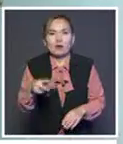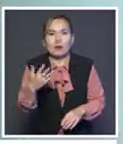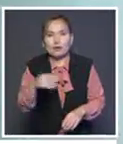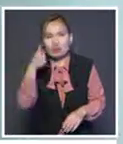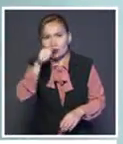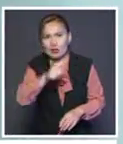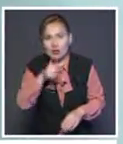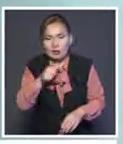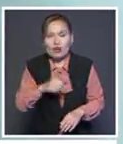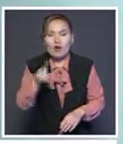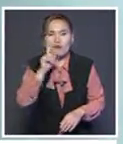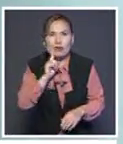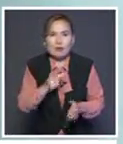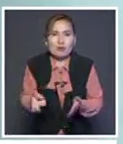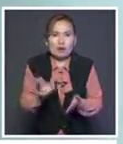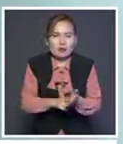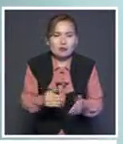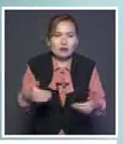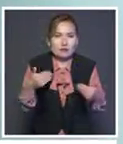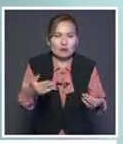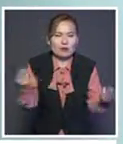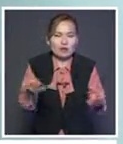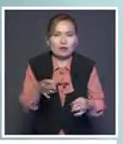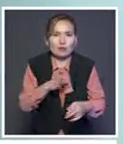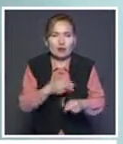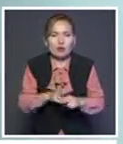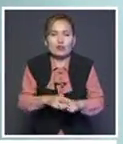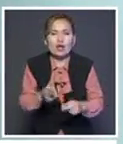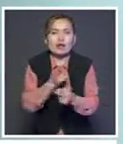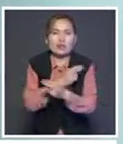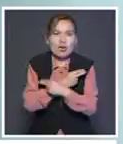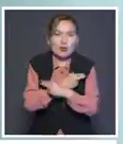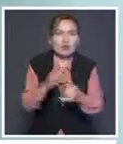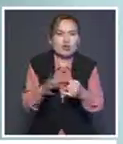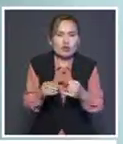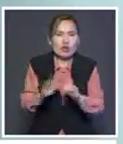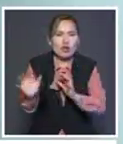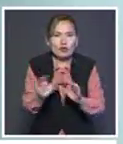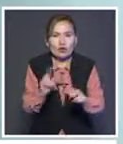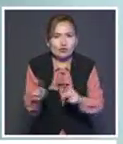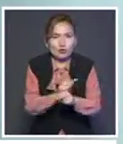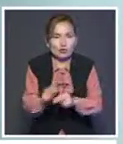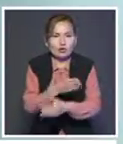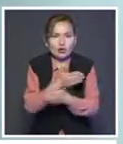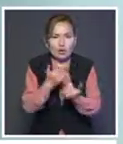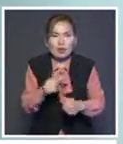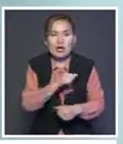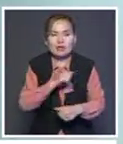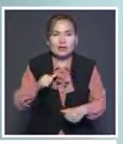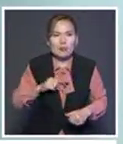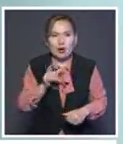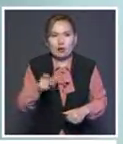уақытша тіркелуді ұсындық. Мұнда тұрғанмен саяжайдың мақсаты бағбандық. Олар жерді күтпейді. Жұрт азық-түлік